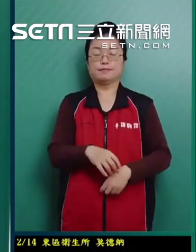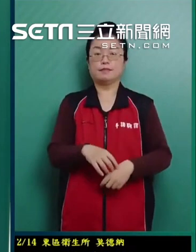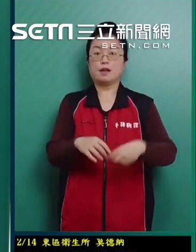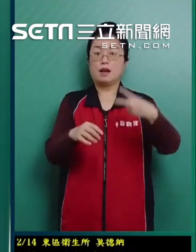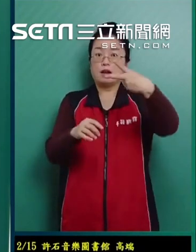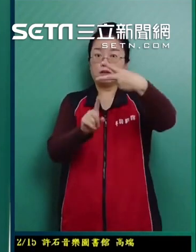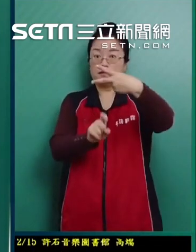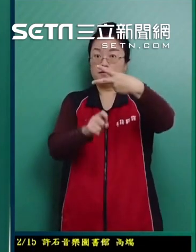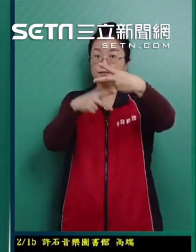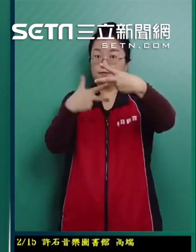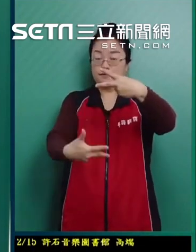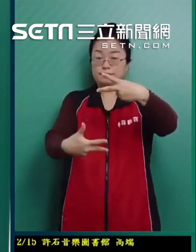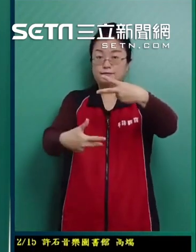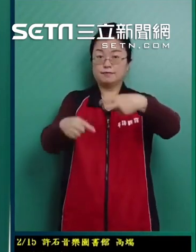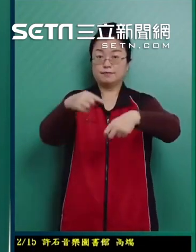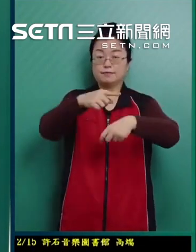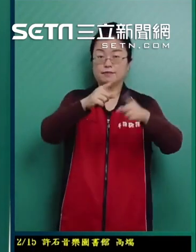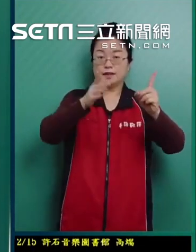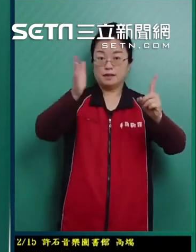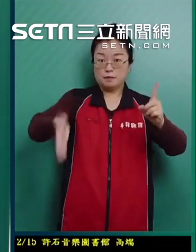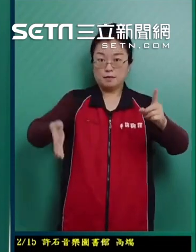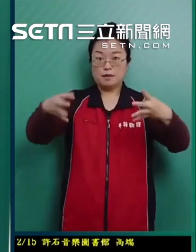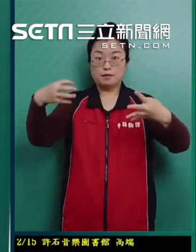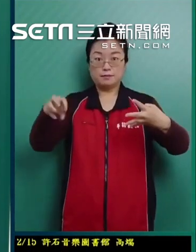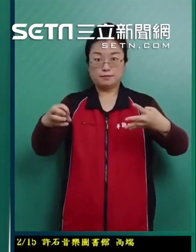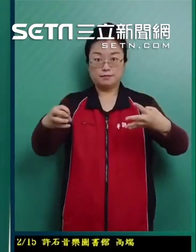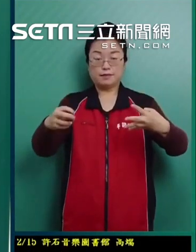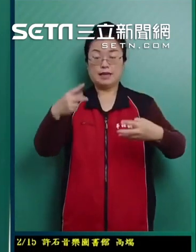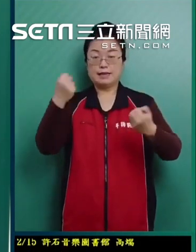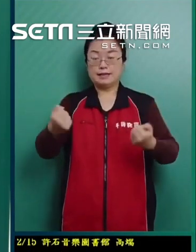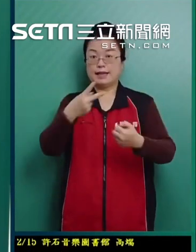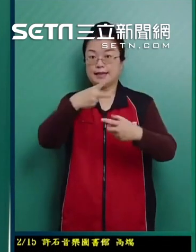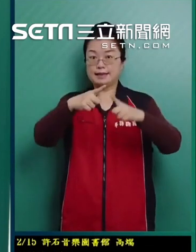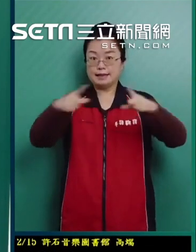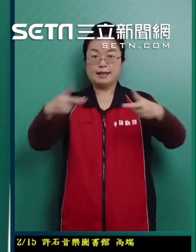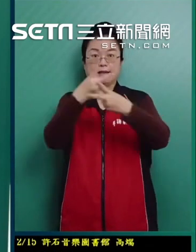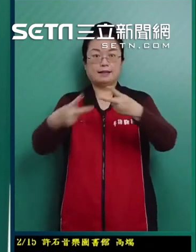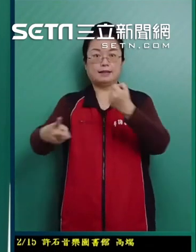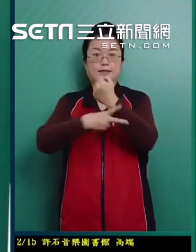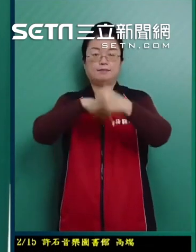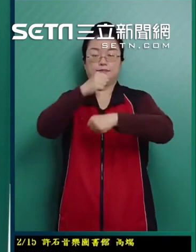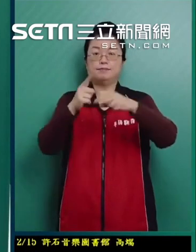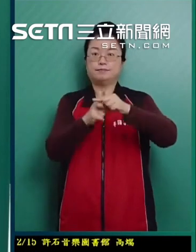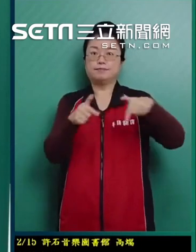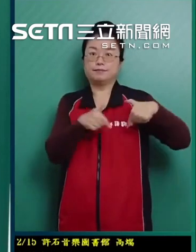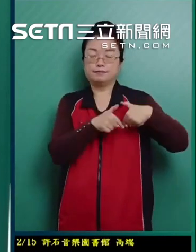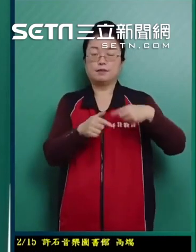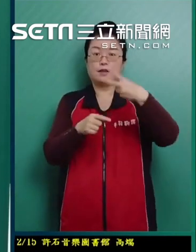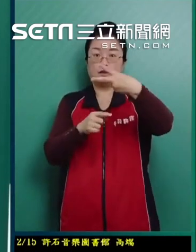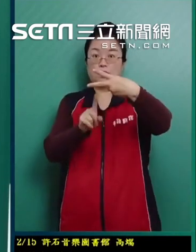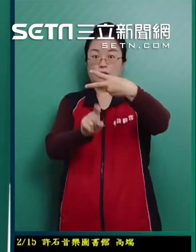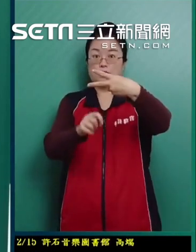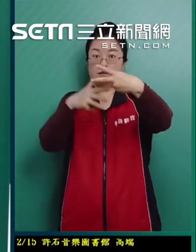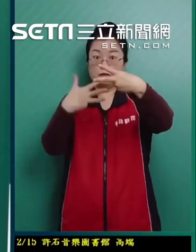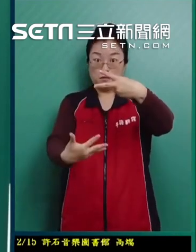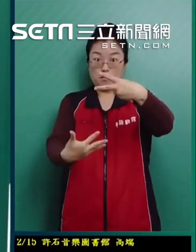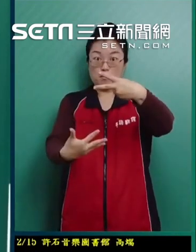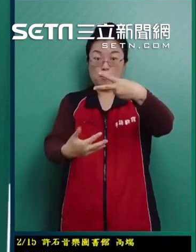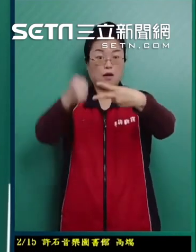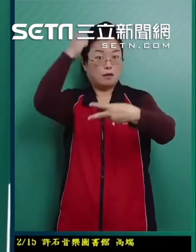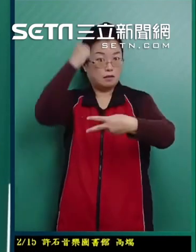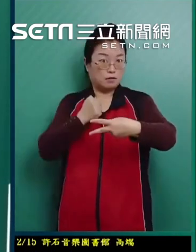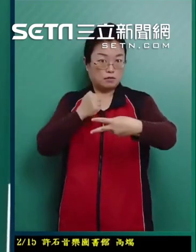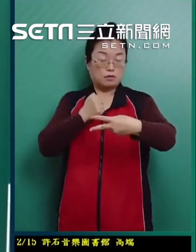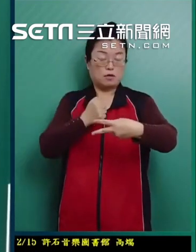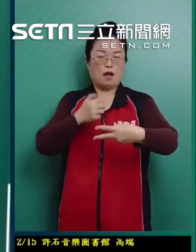到4点，在东山区大科里活动中心打莫德纳。另外是2月18号礼拜五65岁以上造册， 整天